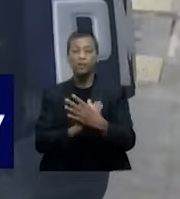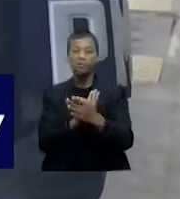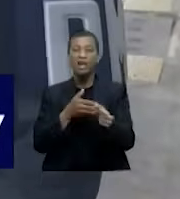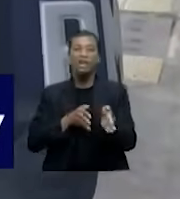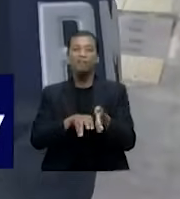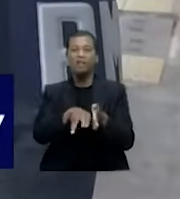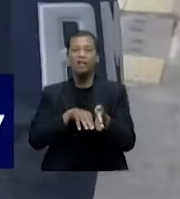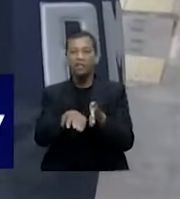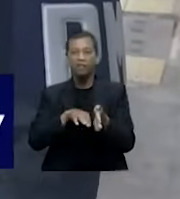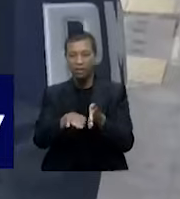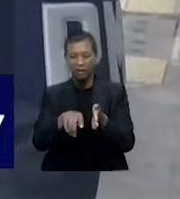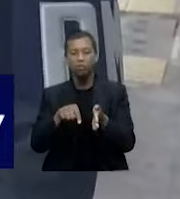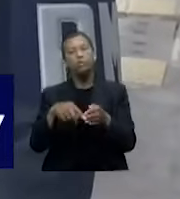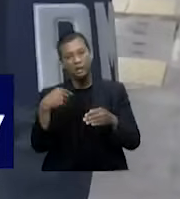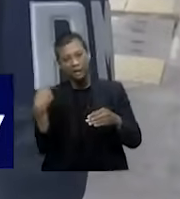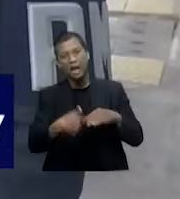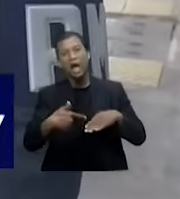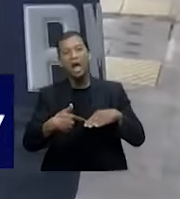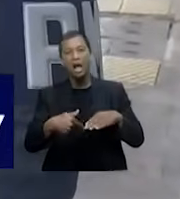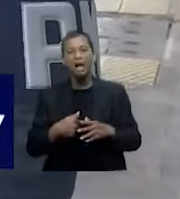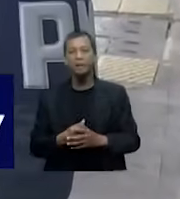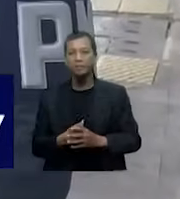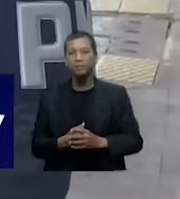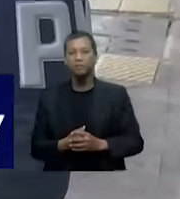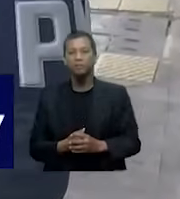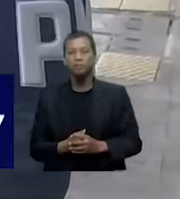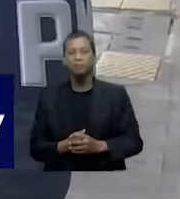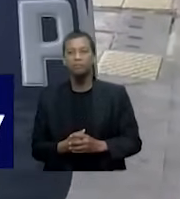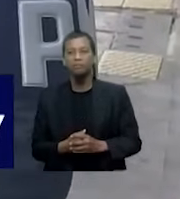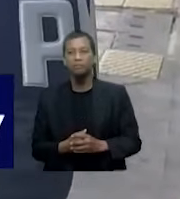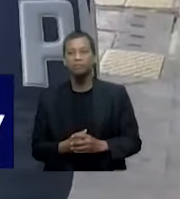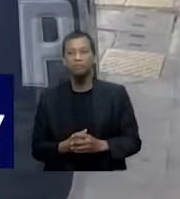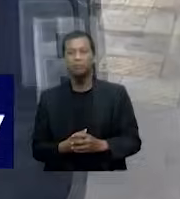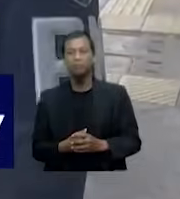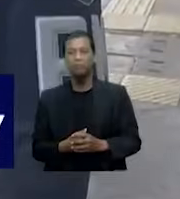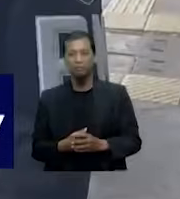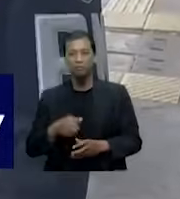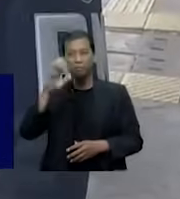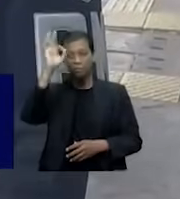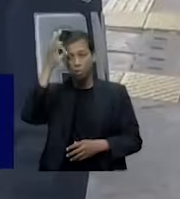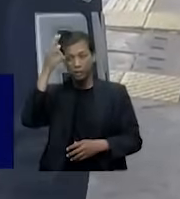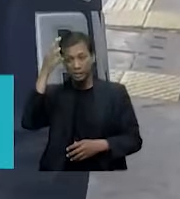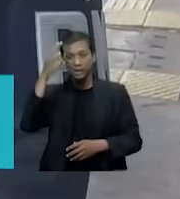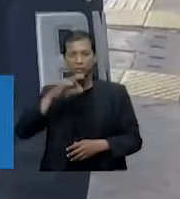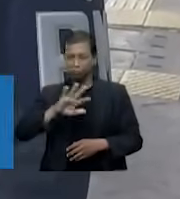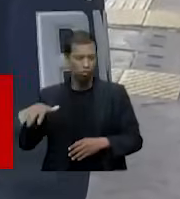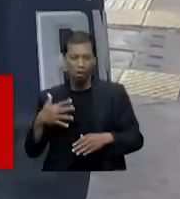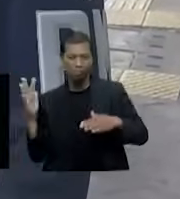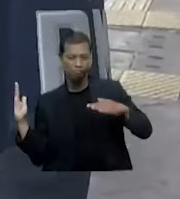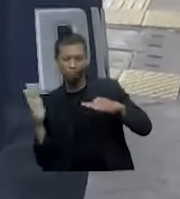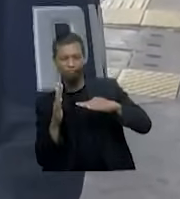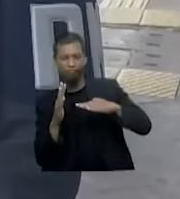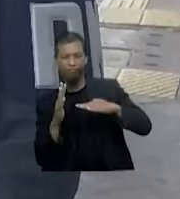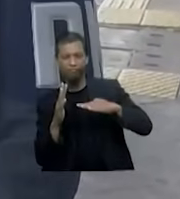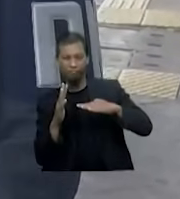TNI. Jadi kita ada perbantuan dari TNI Polri, dari Pemdam Jaya, kemudian dari Puspomal, dari Posmau. Untuk setelahnya adalah TNI Polri dan